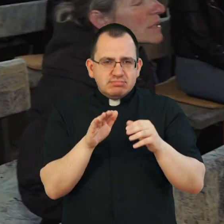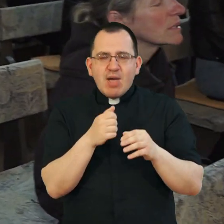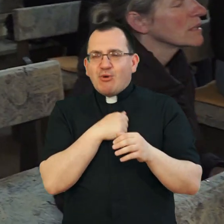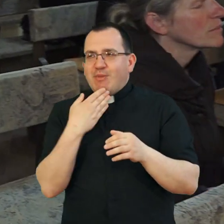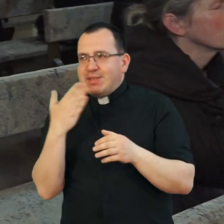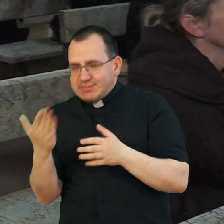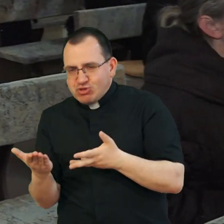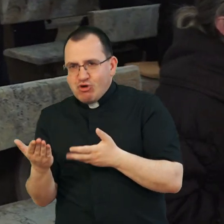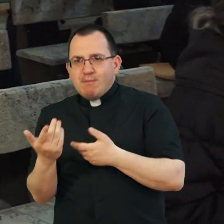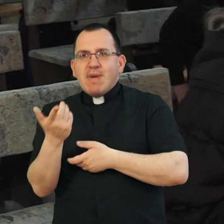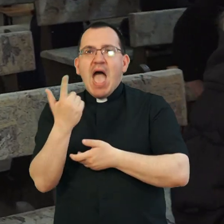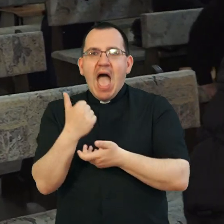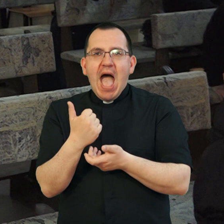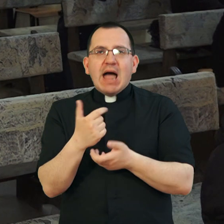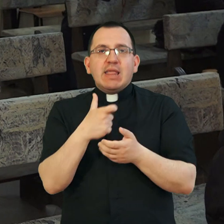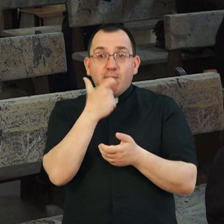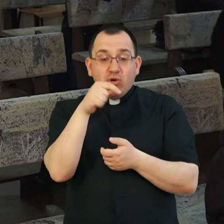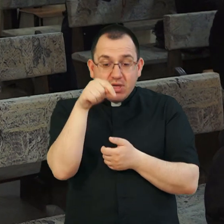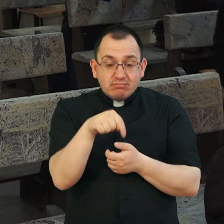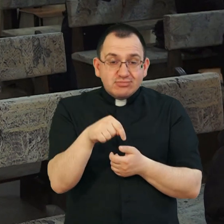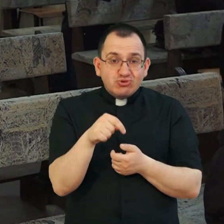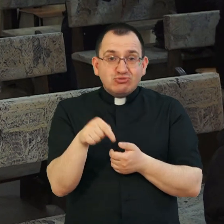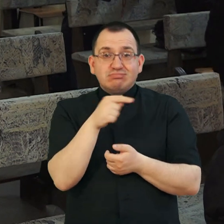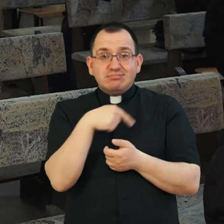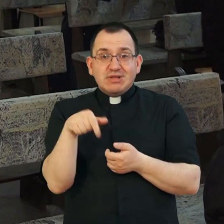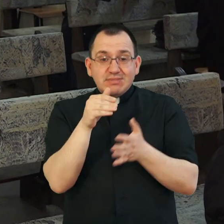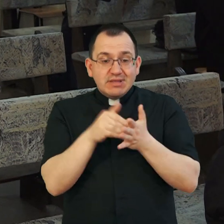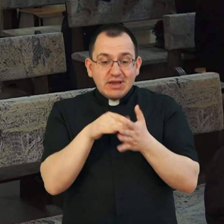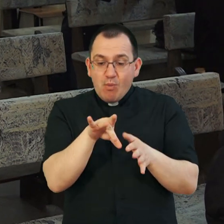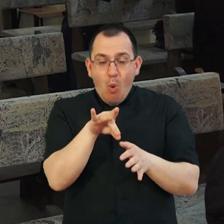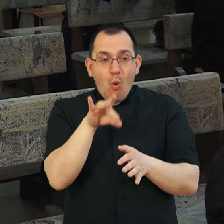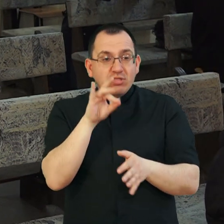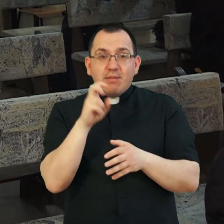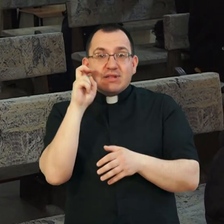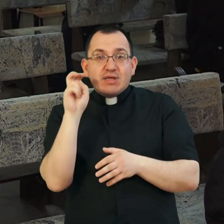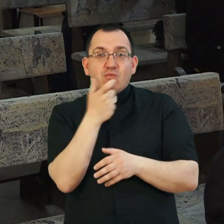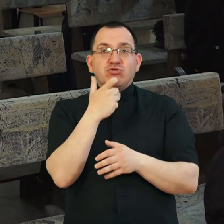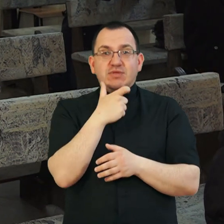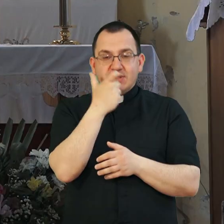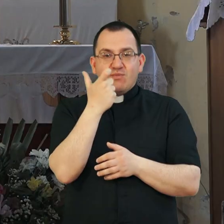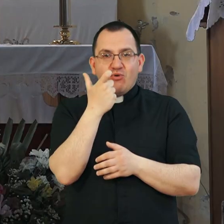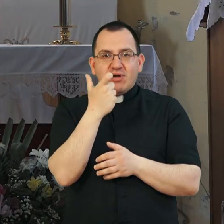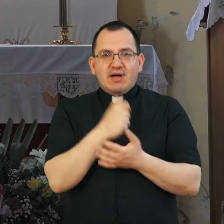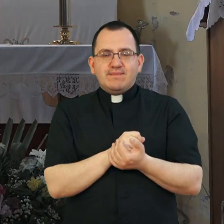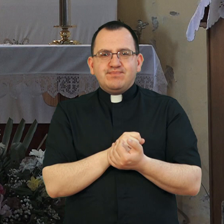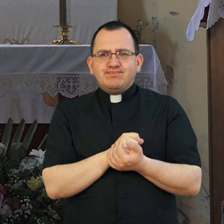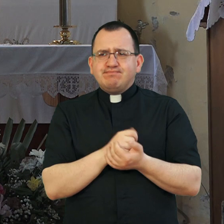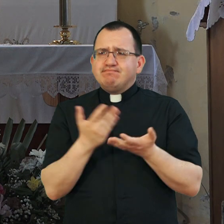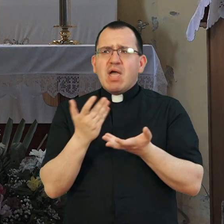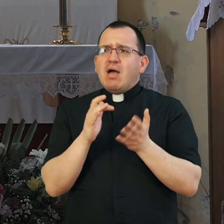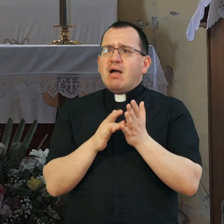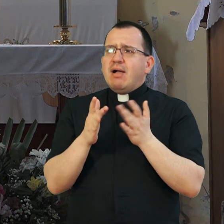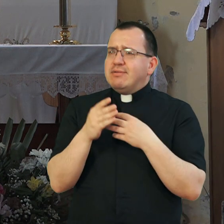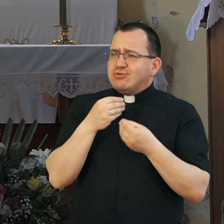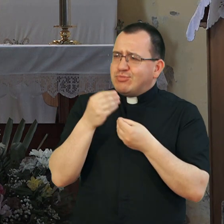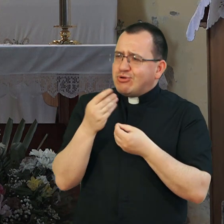tome. Ali Bog je tu, samo je na nama da odaberemo ga pozvati. Evo. Smijemo li znati ili progovara Isus nešto u tom